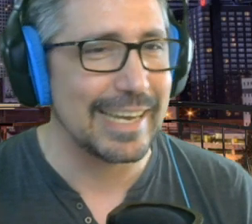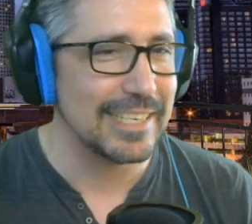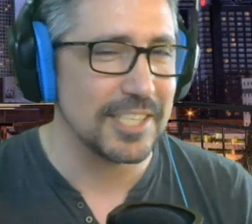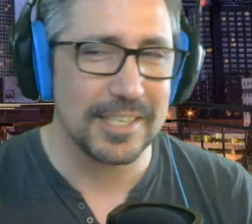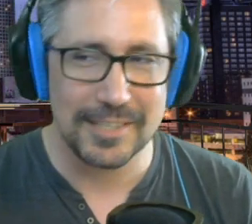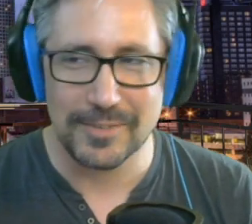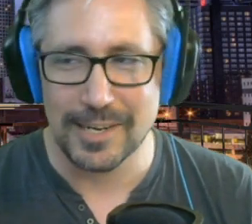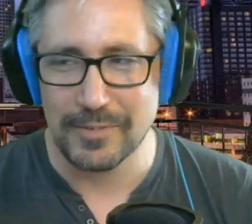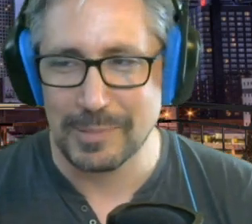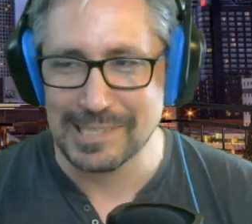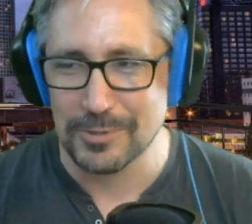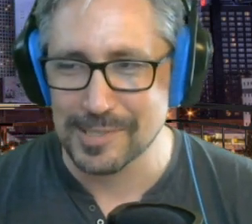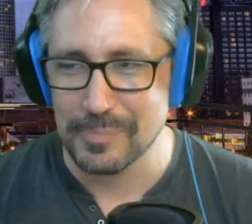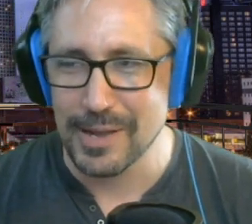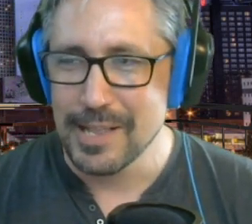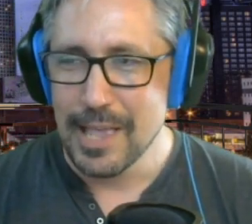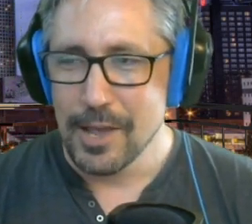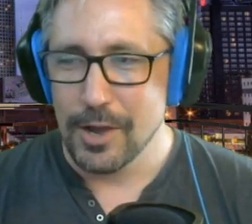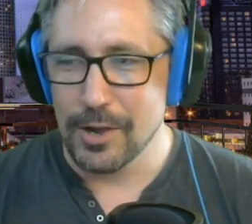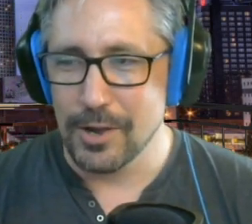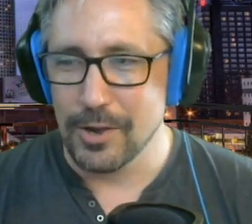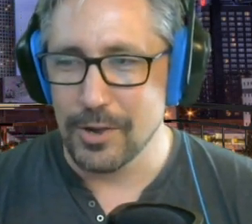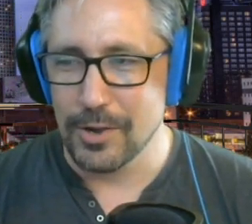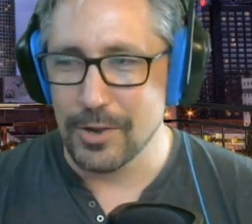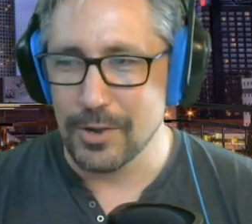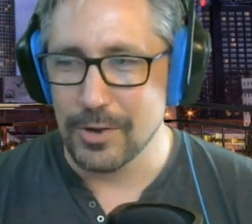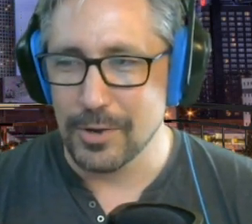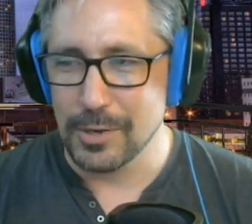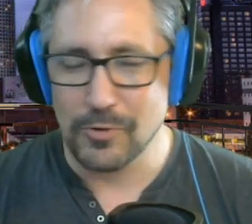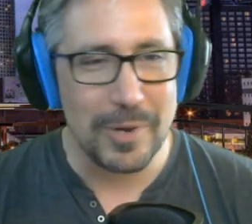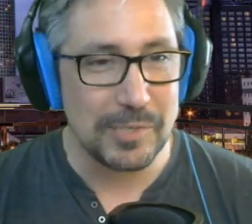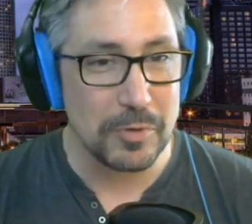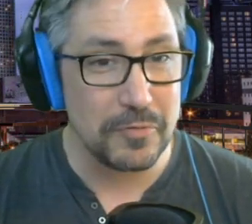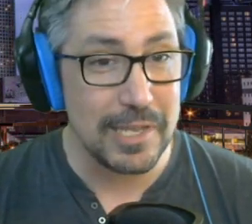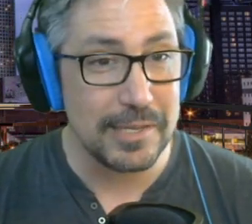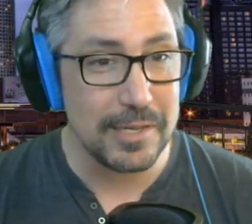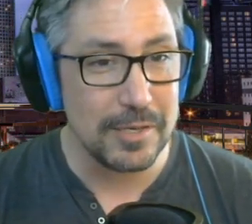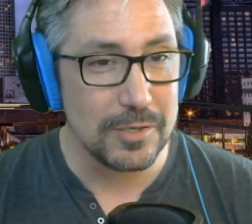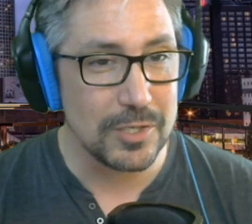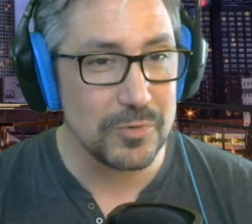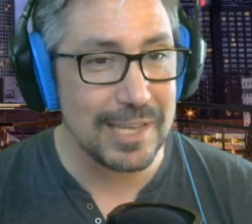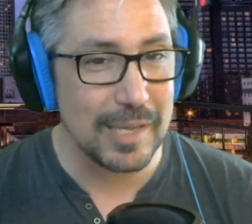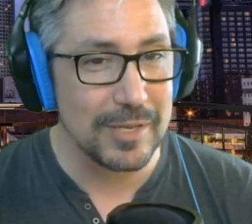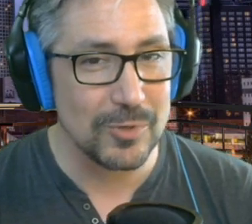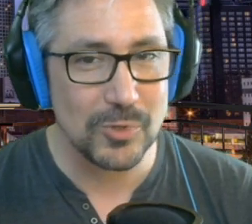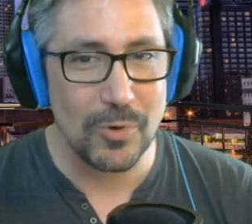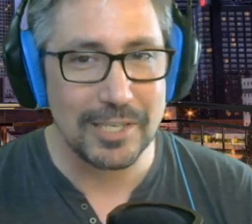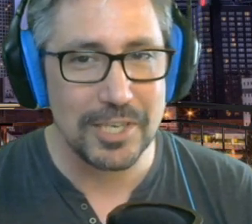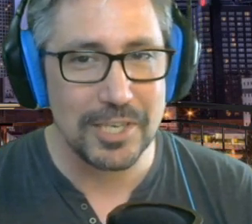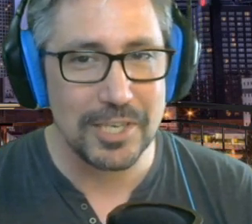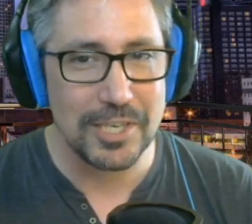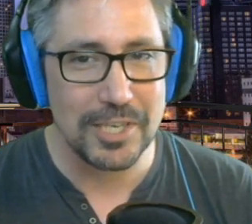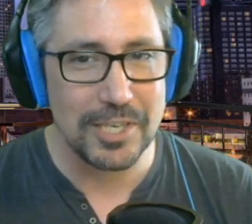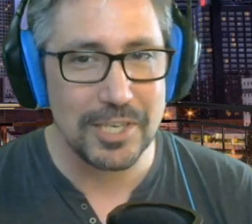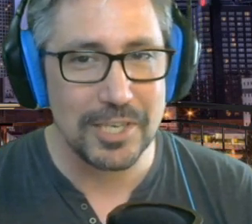très très léger. Alors, voilà, il va se passer des choses sympas. Je vous remercie pour votre fidélité. Je vous dis à très bientôt sur la chaîne.